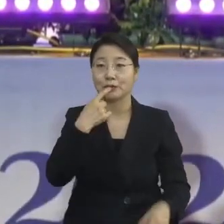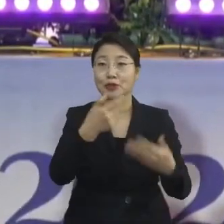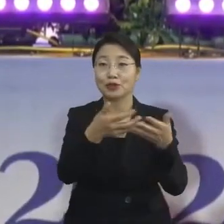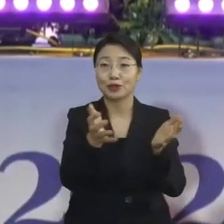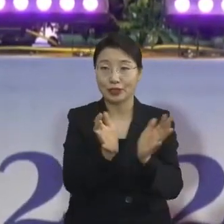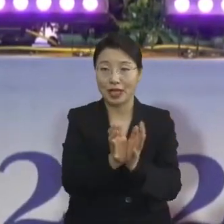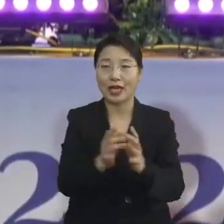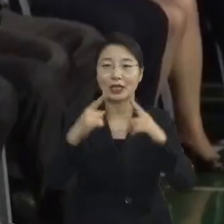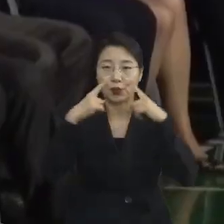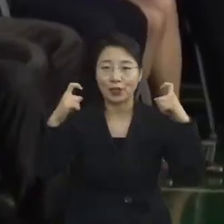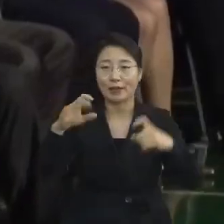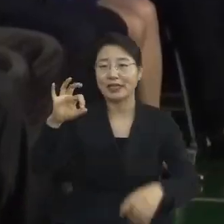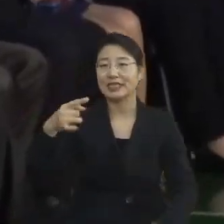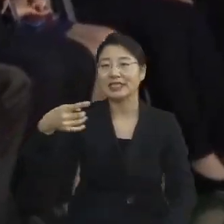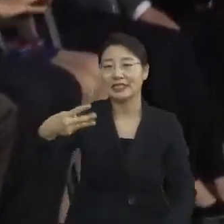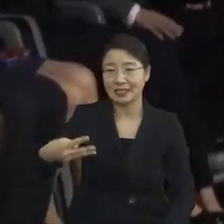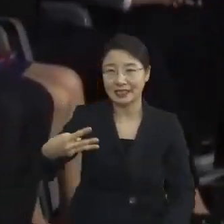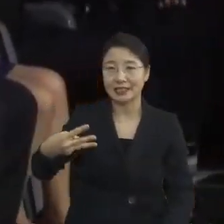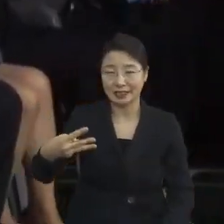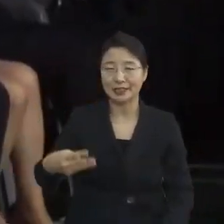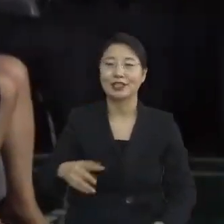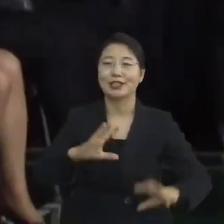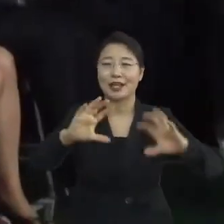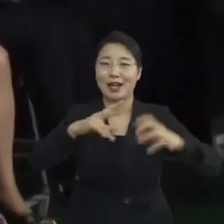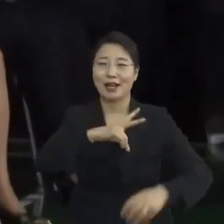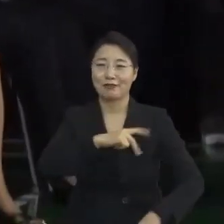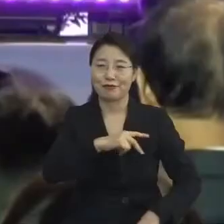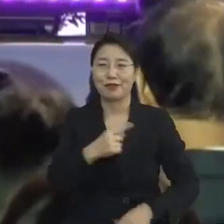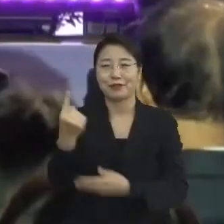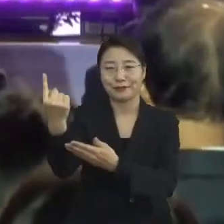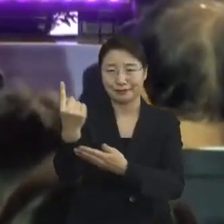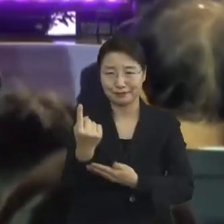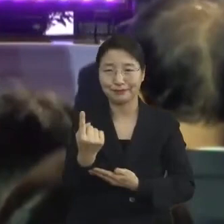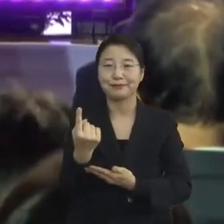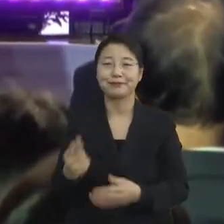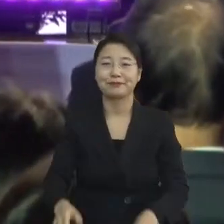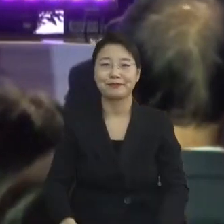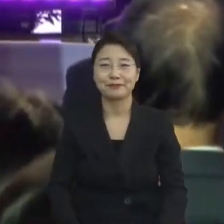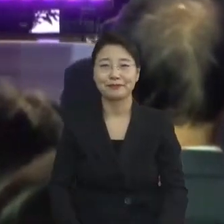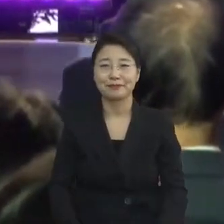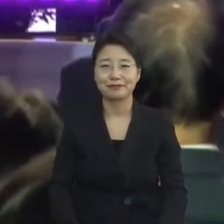더불어민주당 동대문을 장경태 국회의원님 참석하셨습니다.